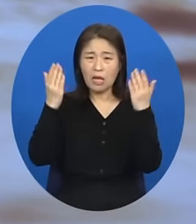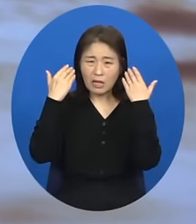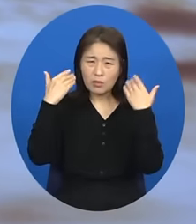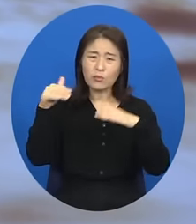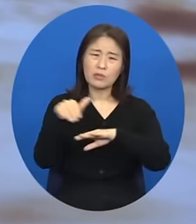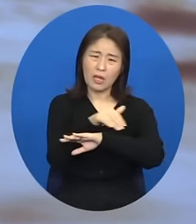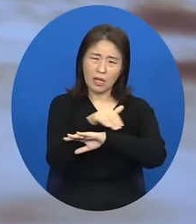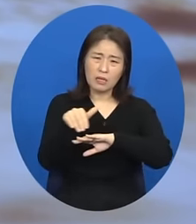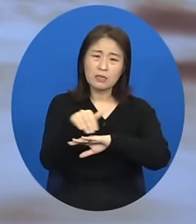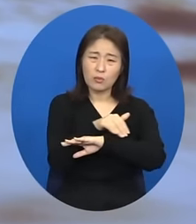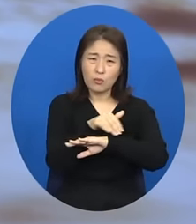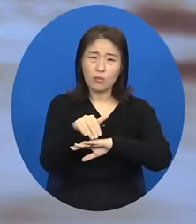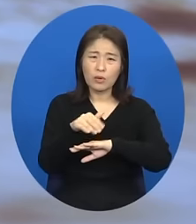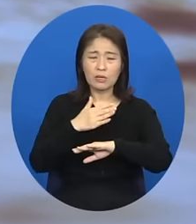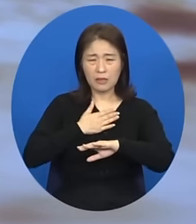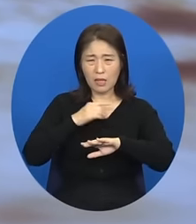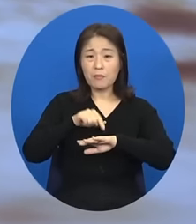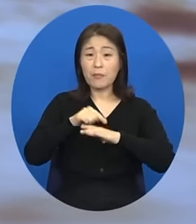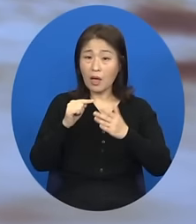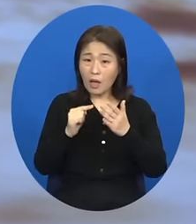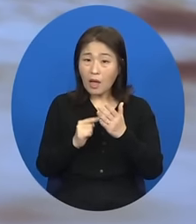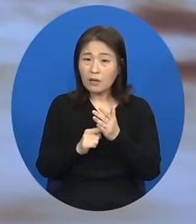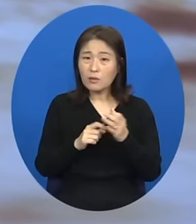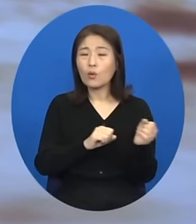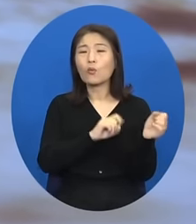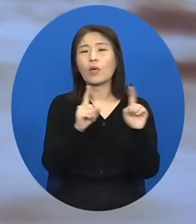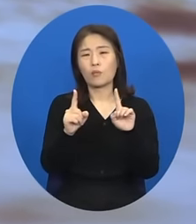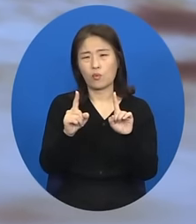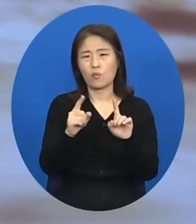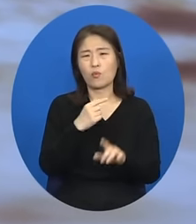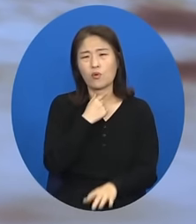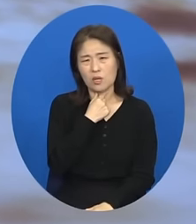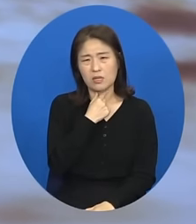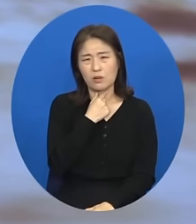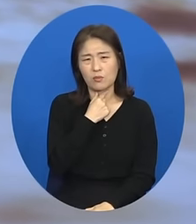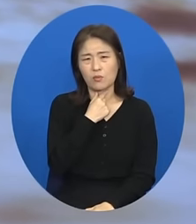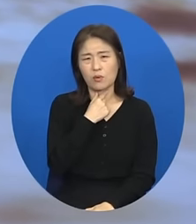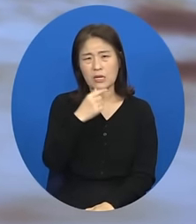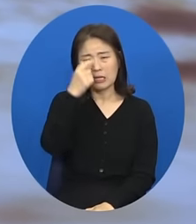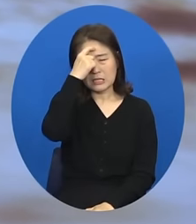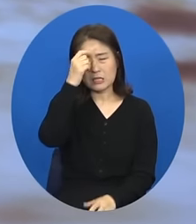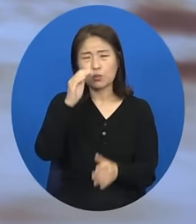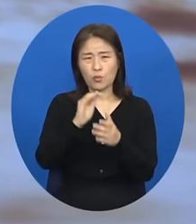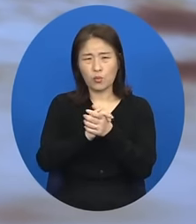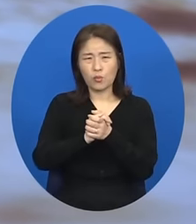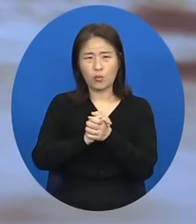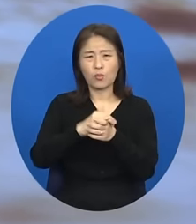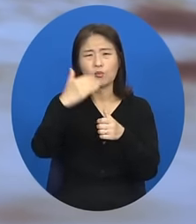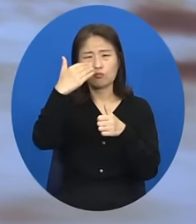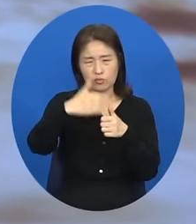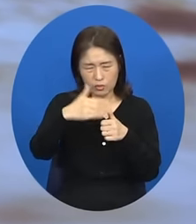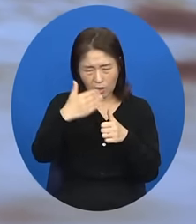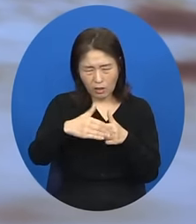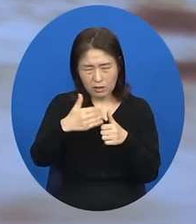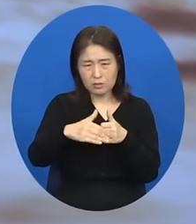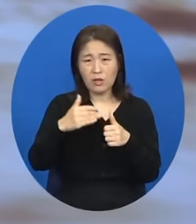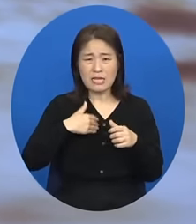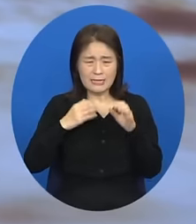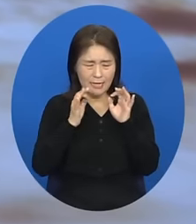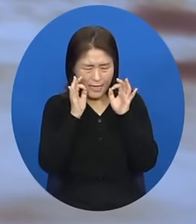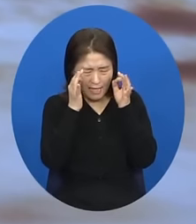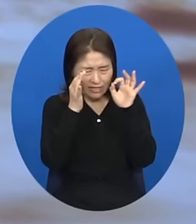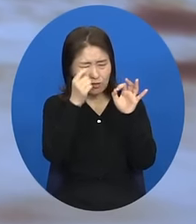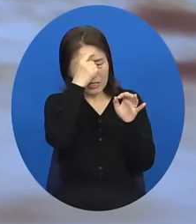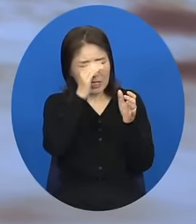다녔으면 좋겠다고, 그리고 제 마음도 회복이 되었으면 좋겠다고. 그걸 붙잡고 정말 간절히 기도했어요.